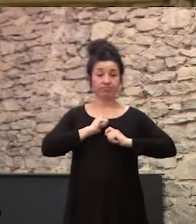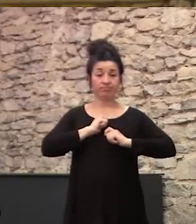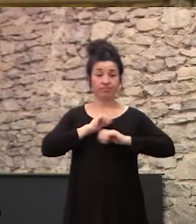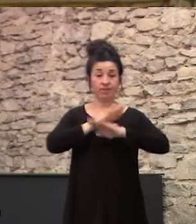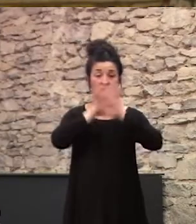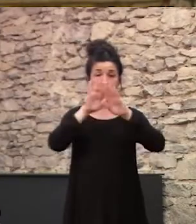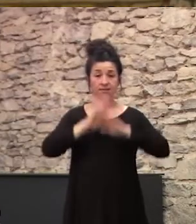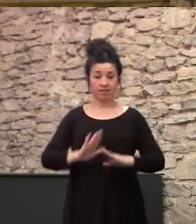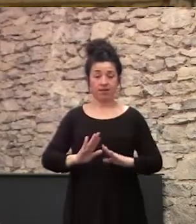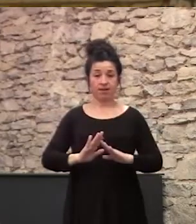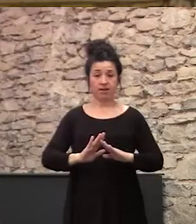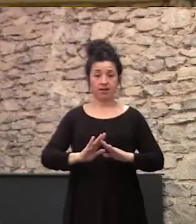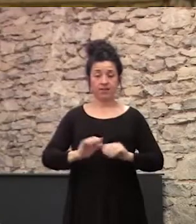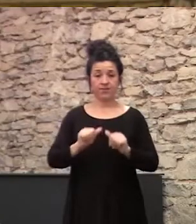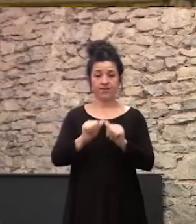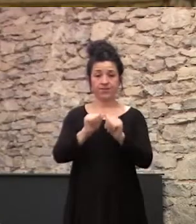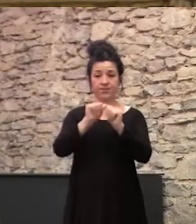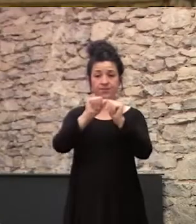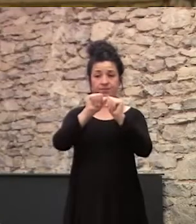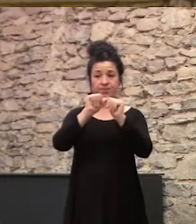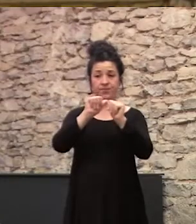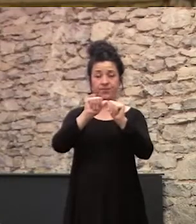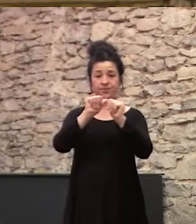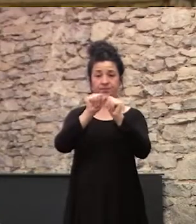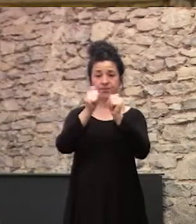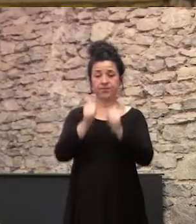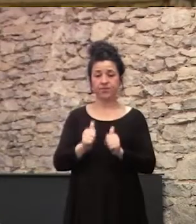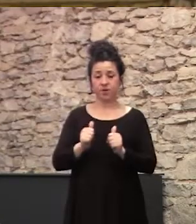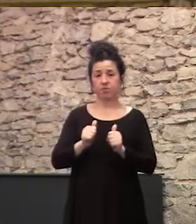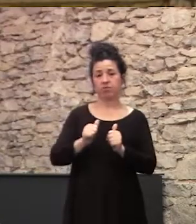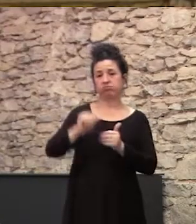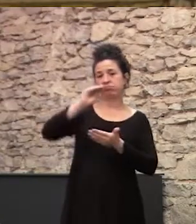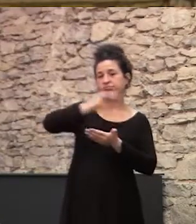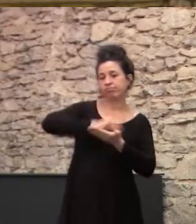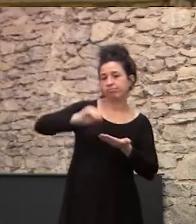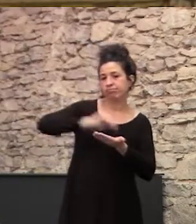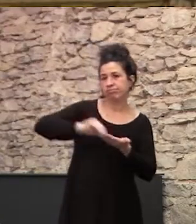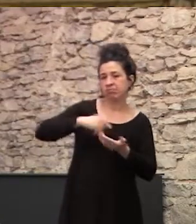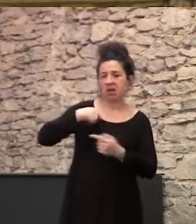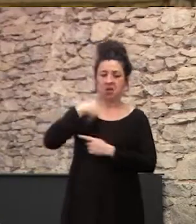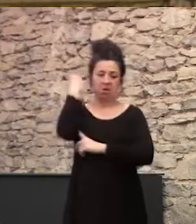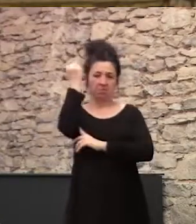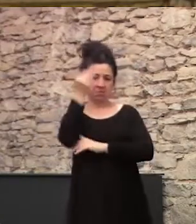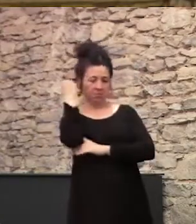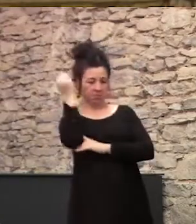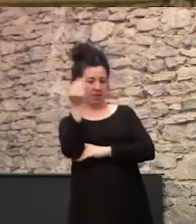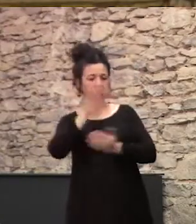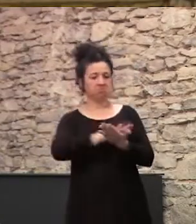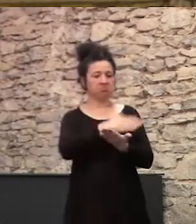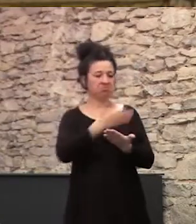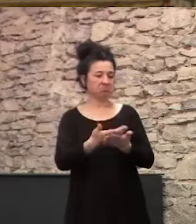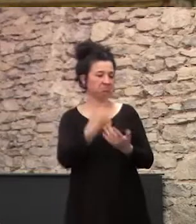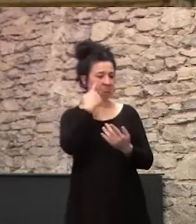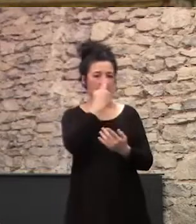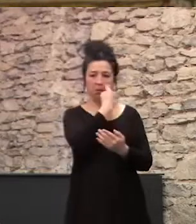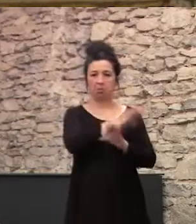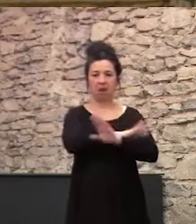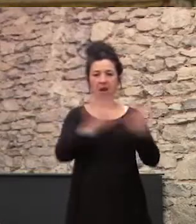idazteko zerari. Osea, batzutan petzea dut, bueno, nik hori itzultzen dut eta ez dakasen ikusirik eta izango